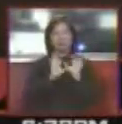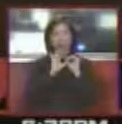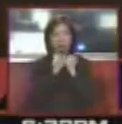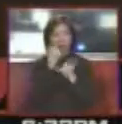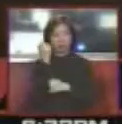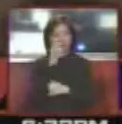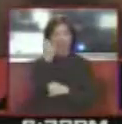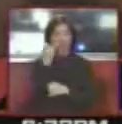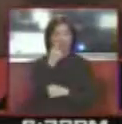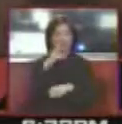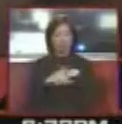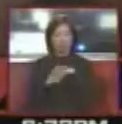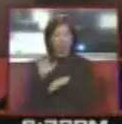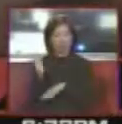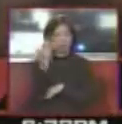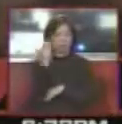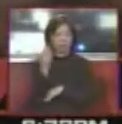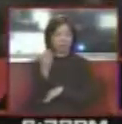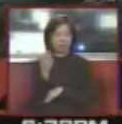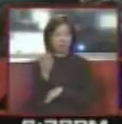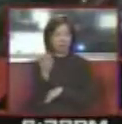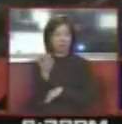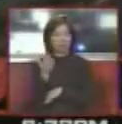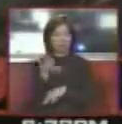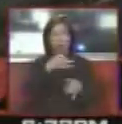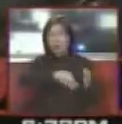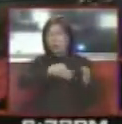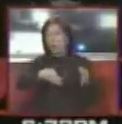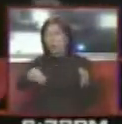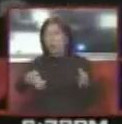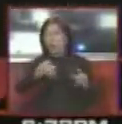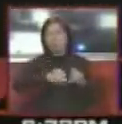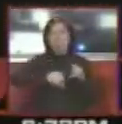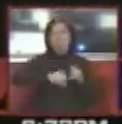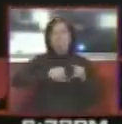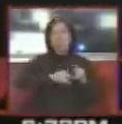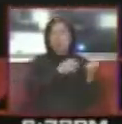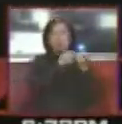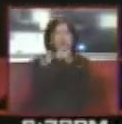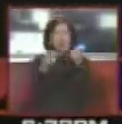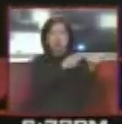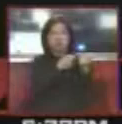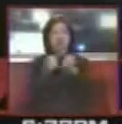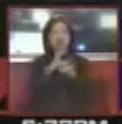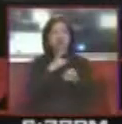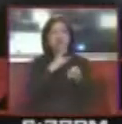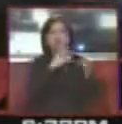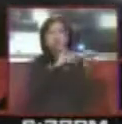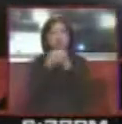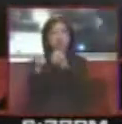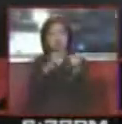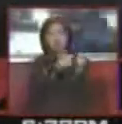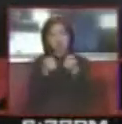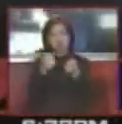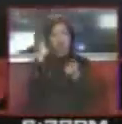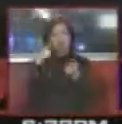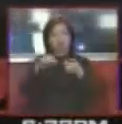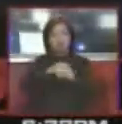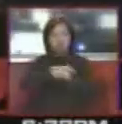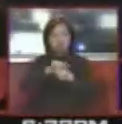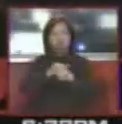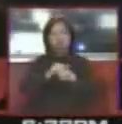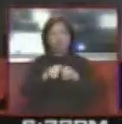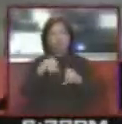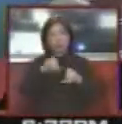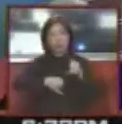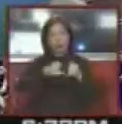kaninang madaling araw. Hindi kaagad na upula ang sunog dahil sa sikit ng daan. Kinailangan pa ng mga bumbero na umakyat sa bubong ng kalapit na gusali para maapula